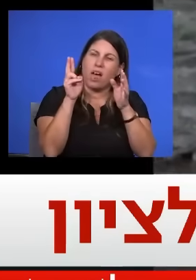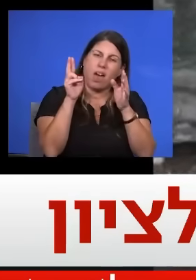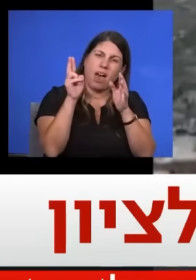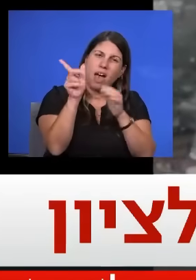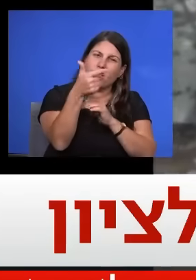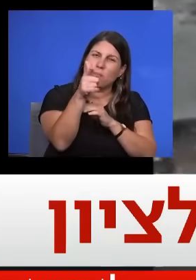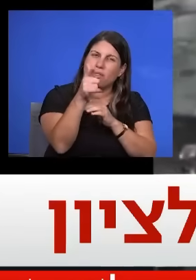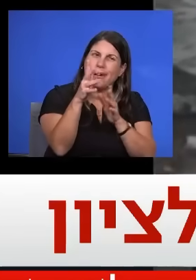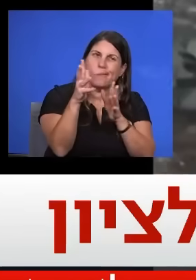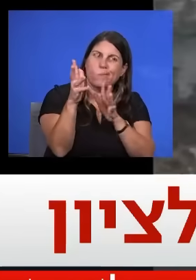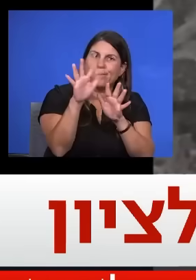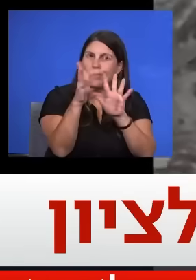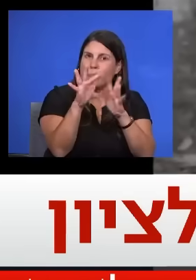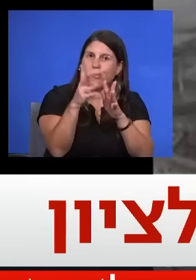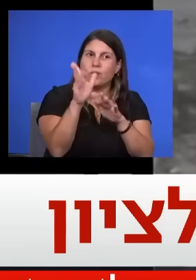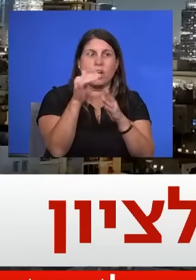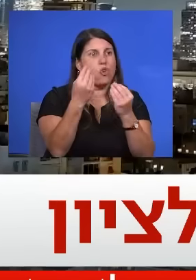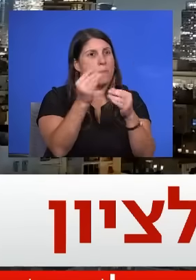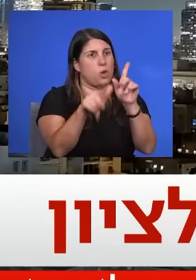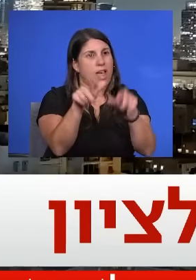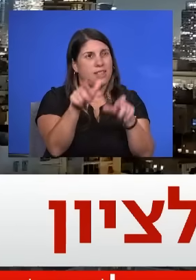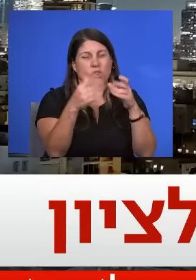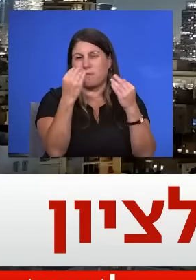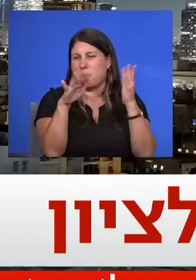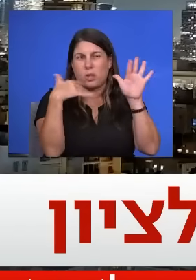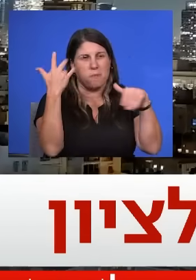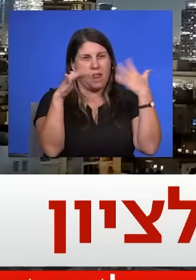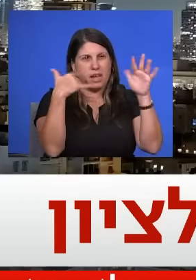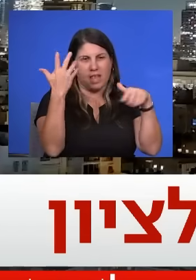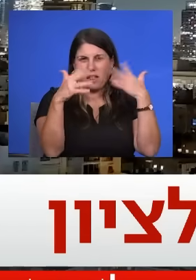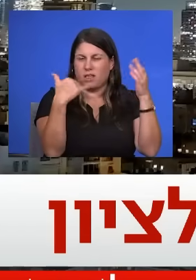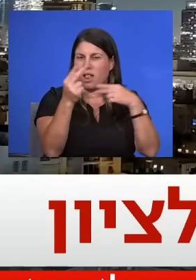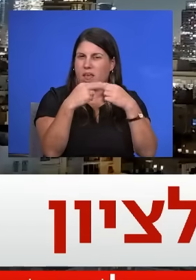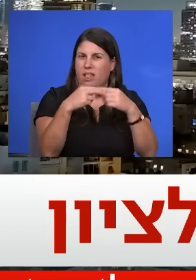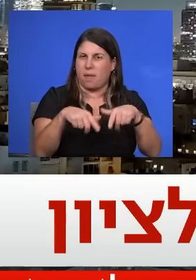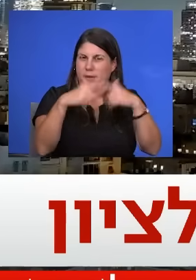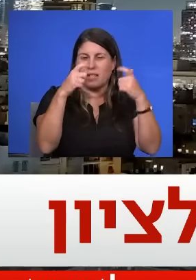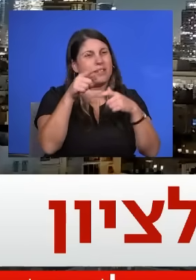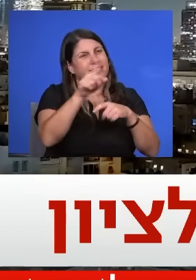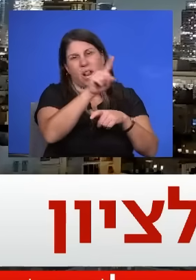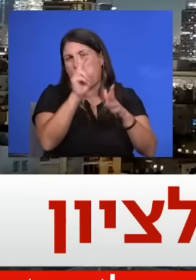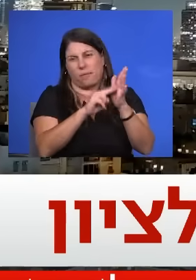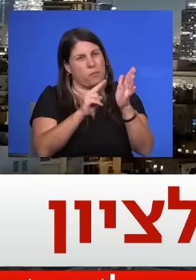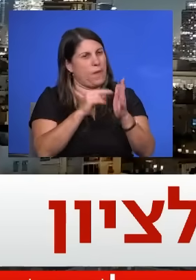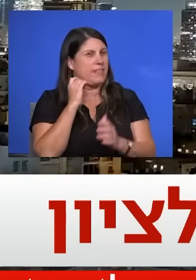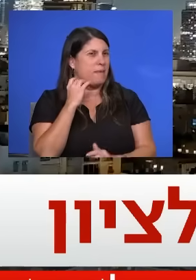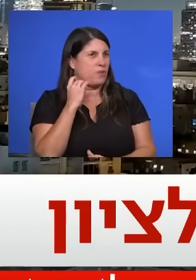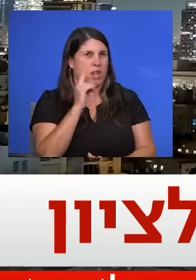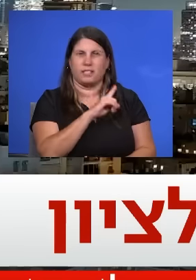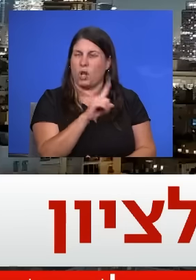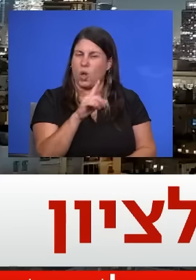אנשים, הרבה מאוד בלגן מתחת לאותו בניין. לא, אלו לא התמונות מראשון לציון. מראשון לציון אנחנו רוצים